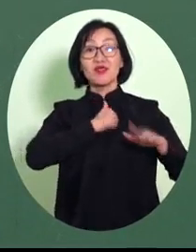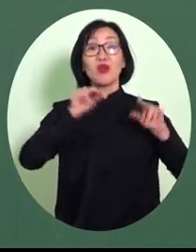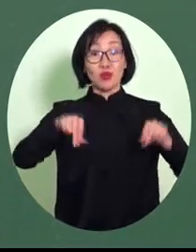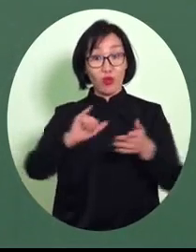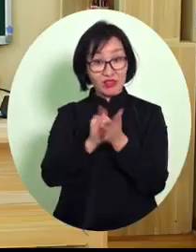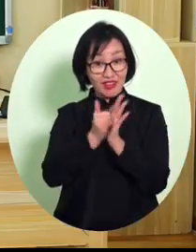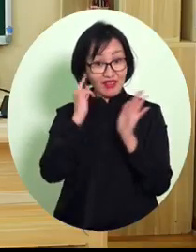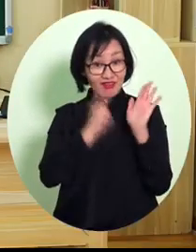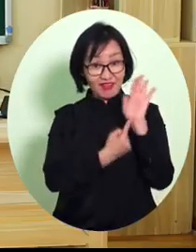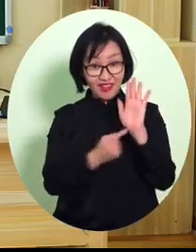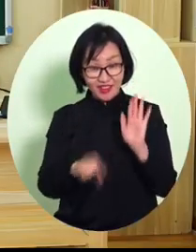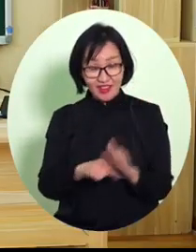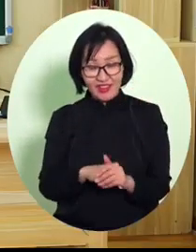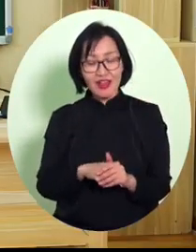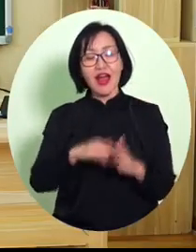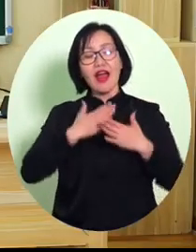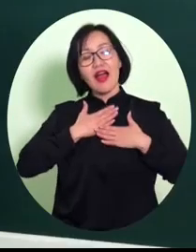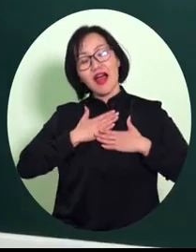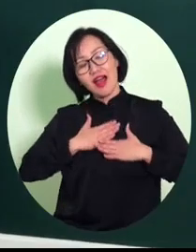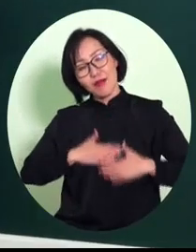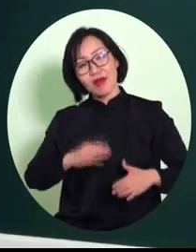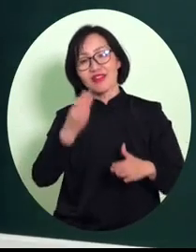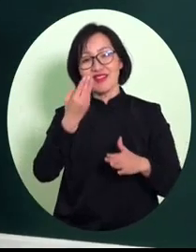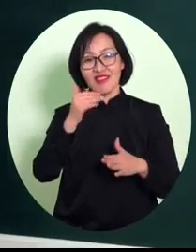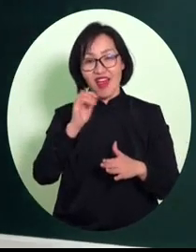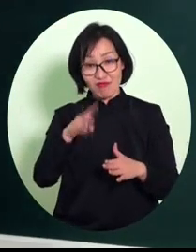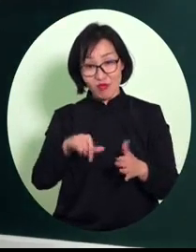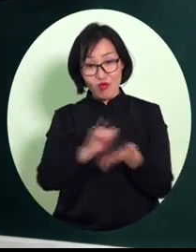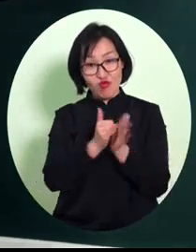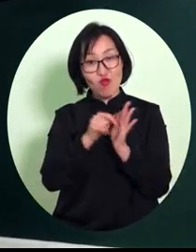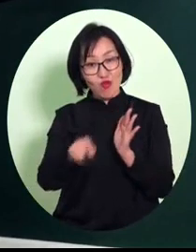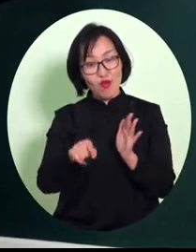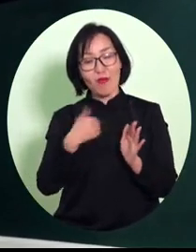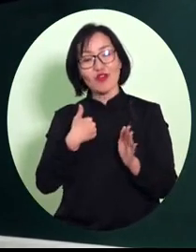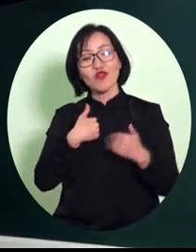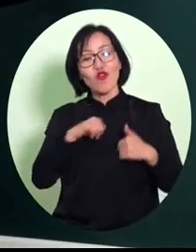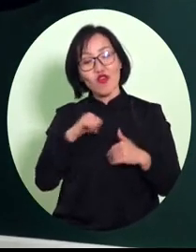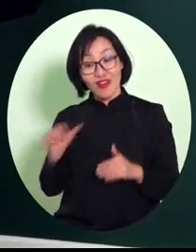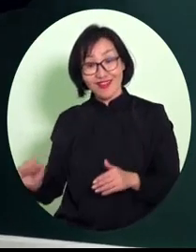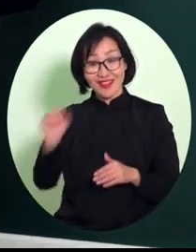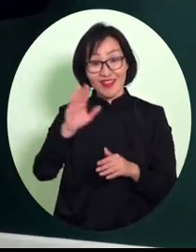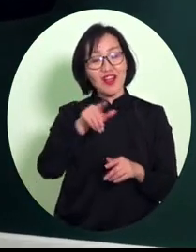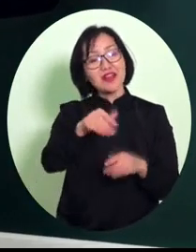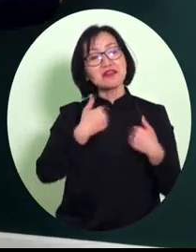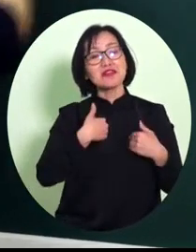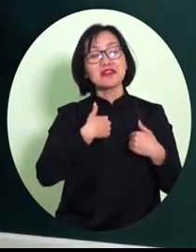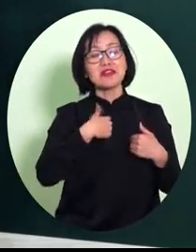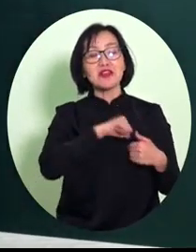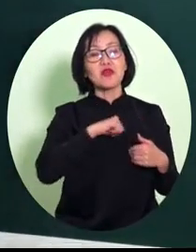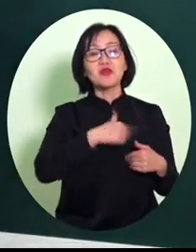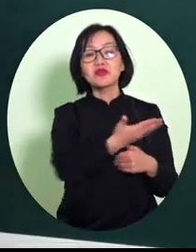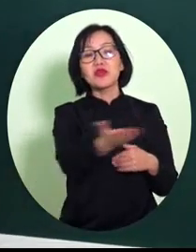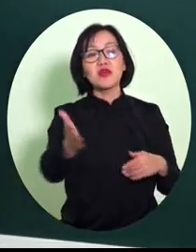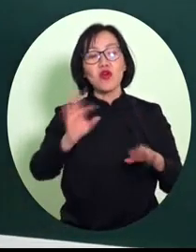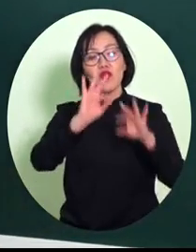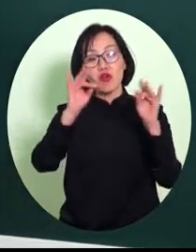гэсэн санаа байна тийм үү? За энийг амар тайван болох гэж тайлбарласан байна багш нь. За та нар бас багшаасаа өөрөөр